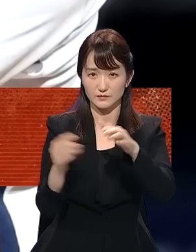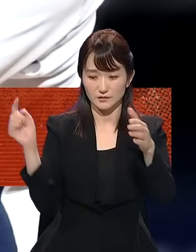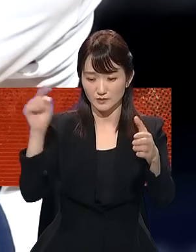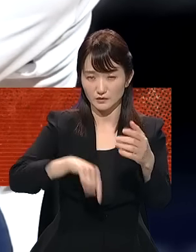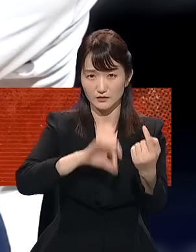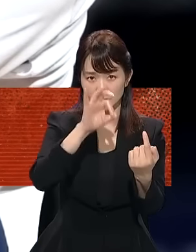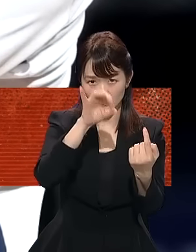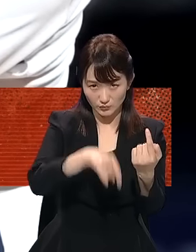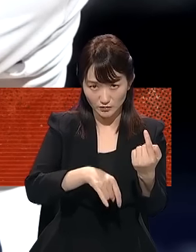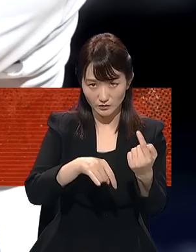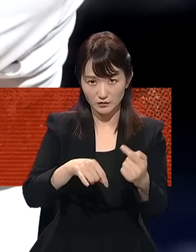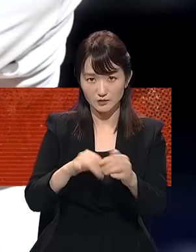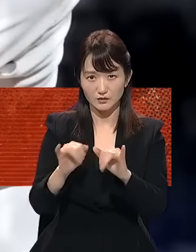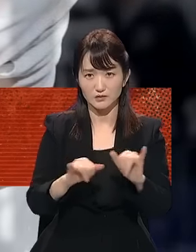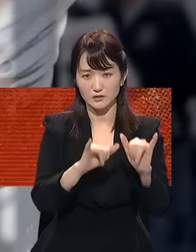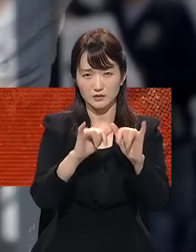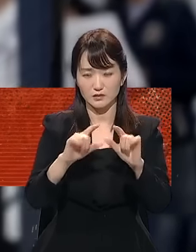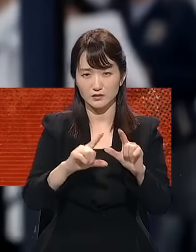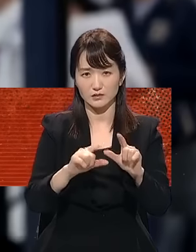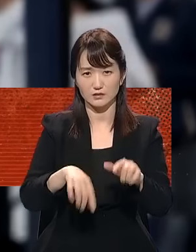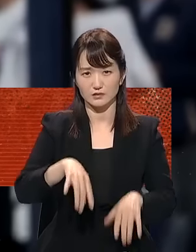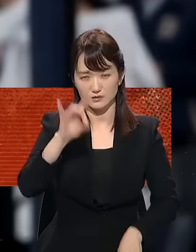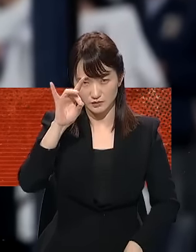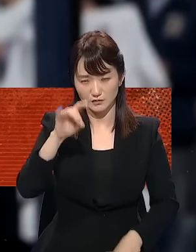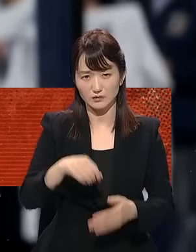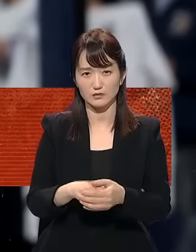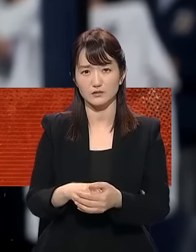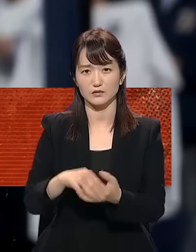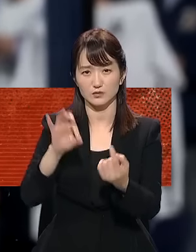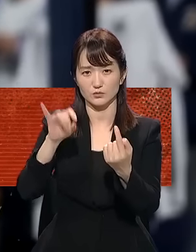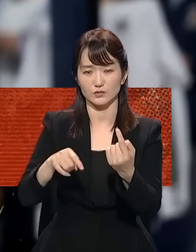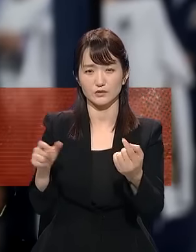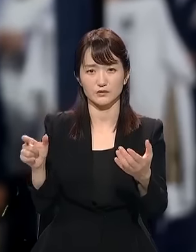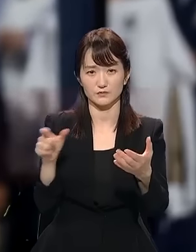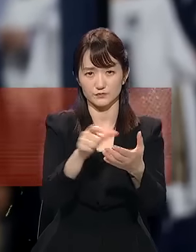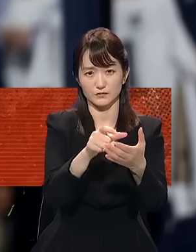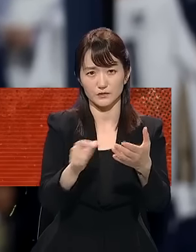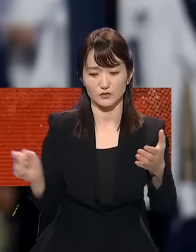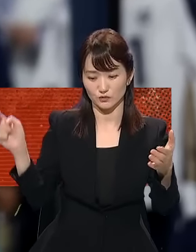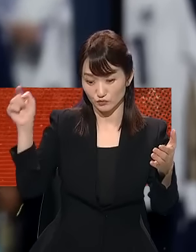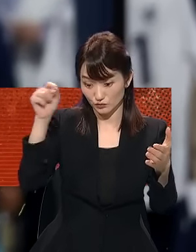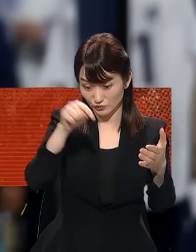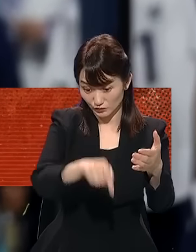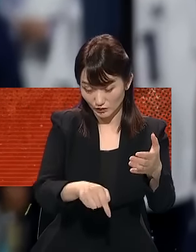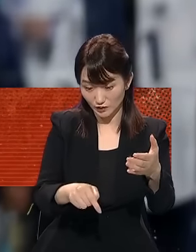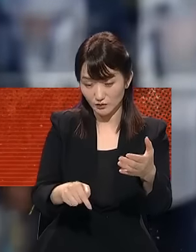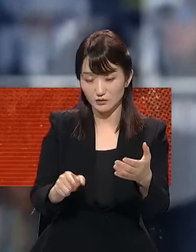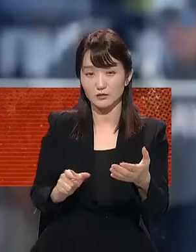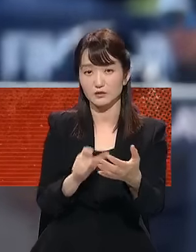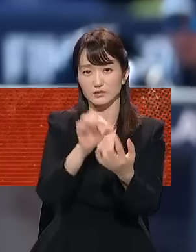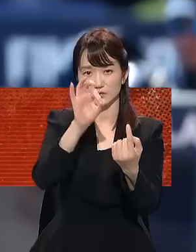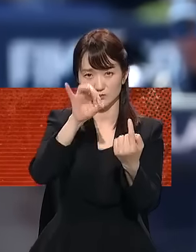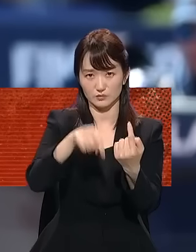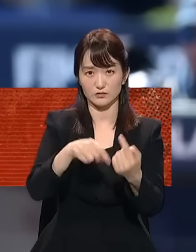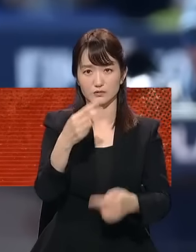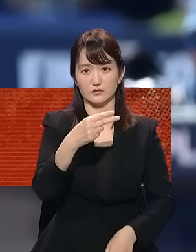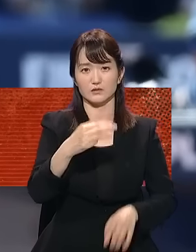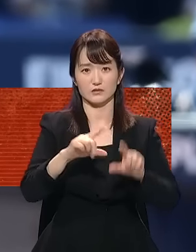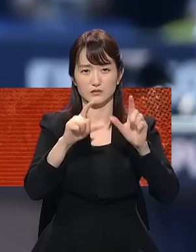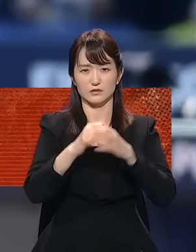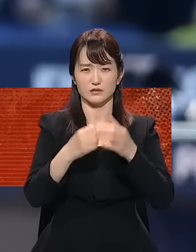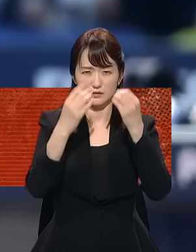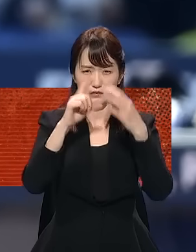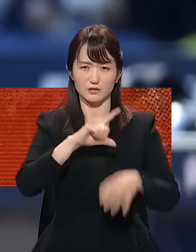첫 타격왕에 올랐고요 통산네 번째 최다 한타 1위에 등극하기도 한 유명 선수입니다 특히 2008년에는 새 이름을